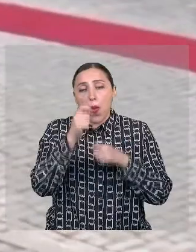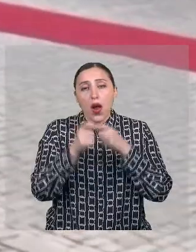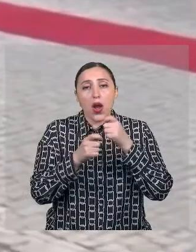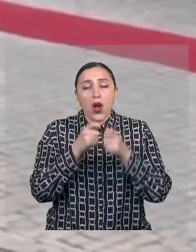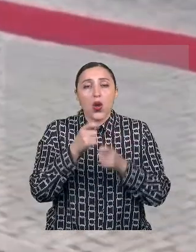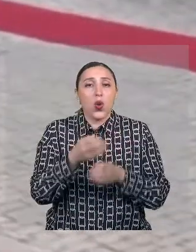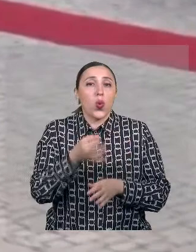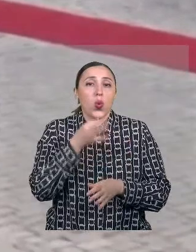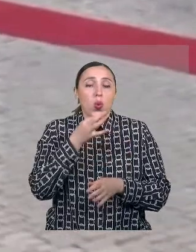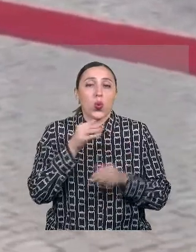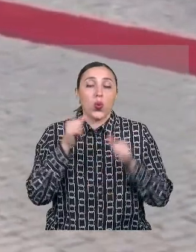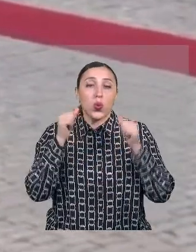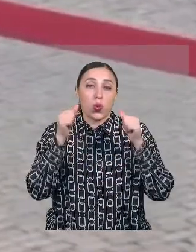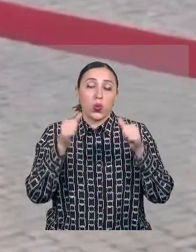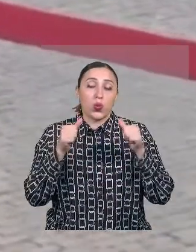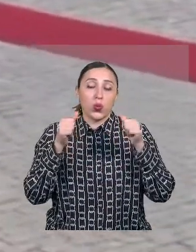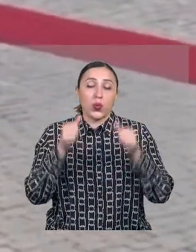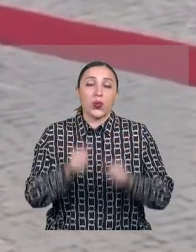չկան։